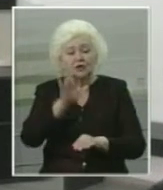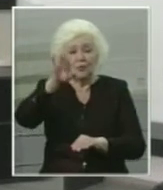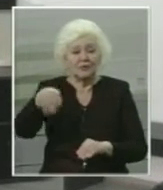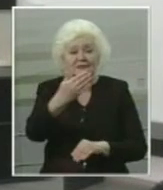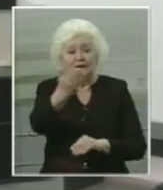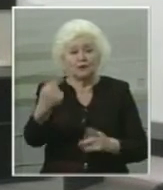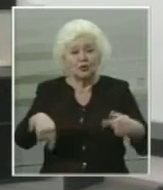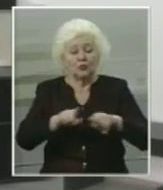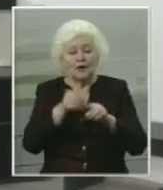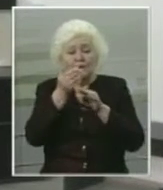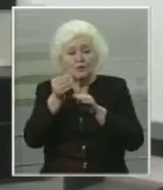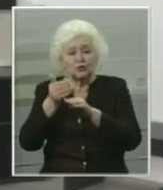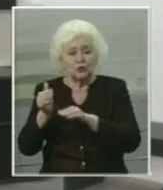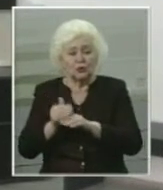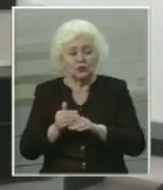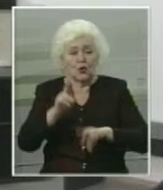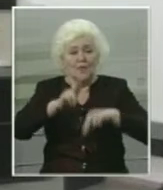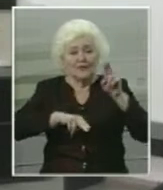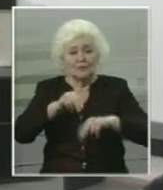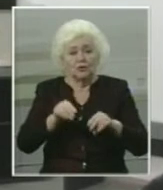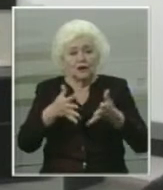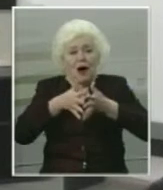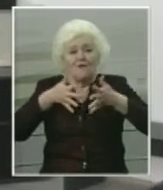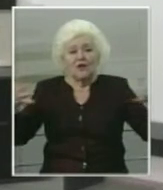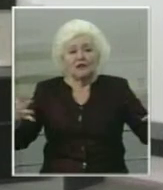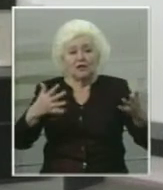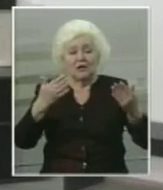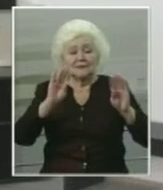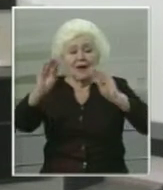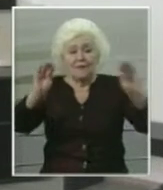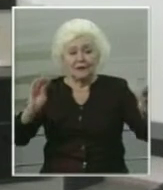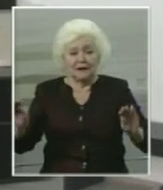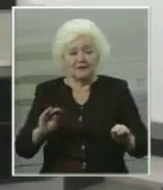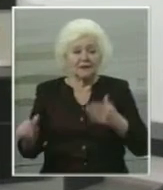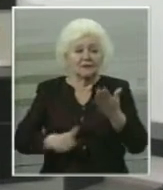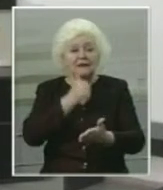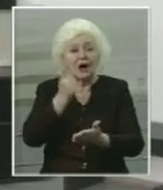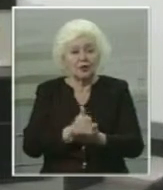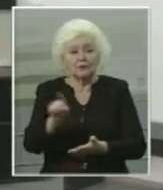неї отак от потрошку вибудувалась така величезна виставка. І найголовніше, що